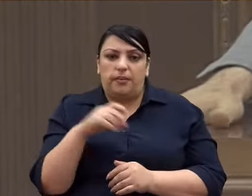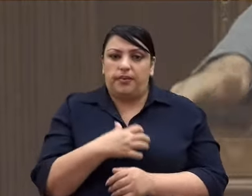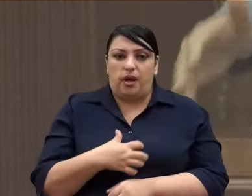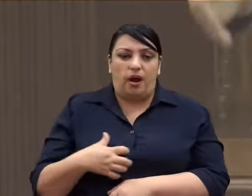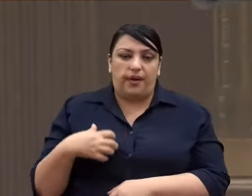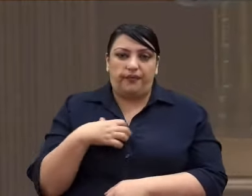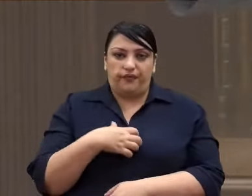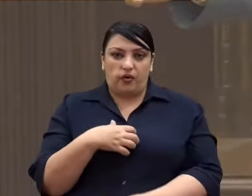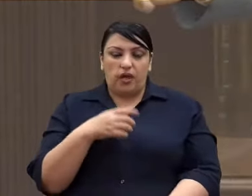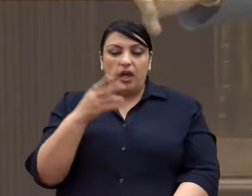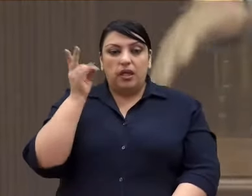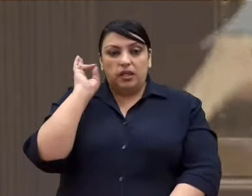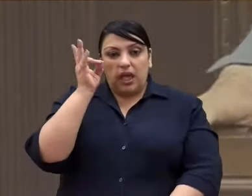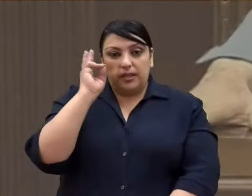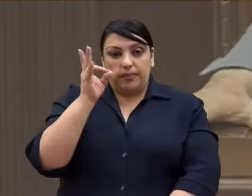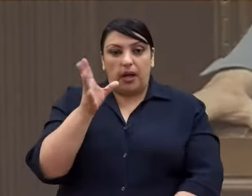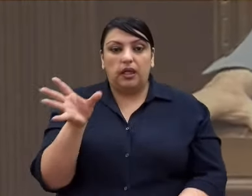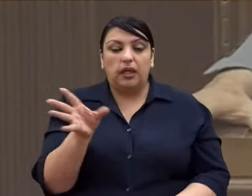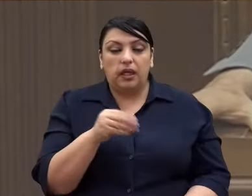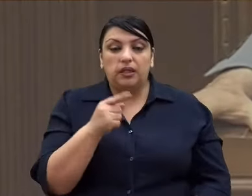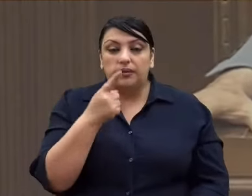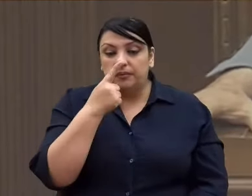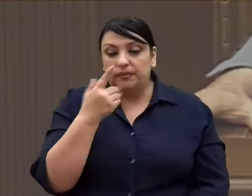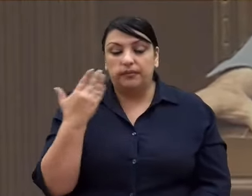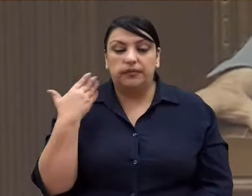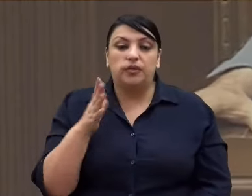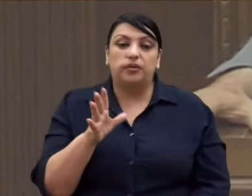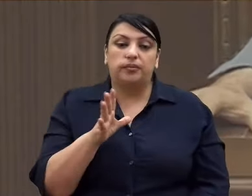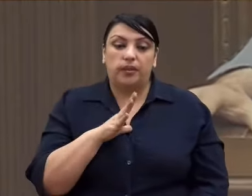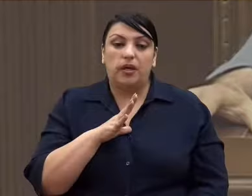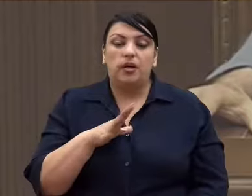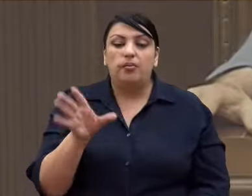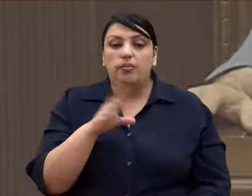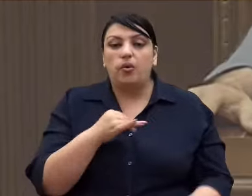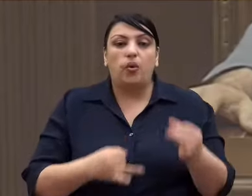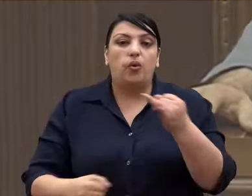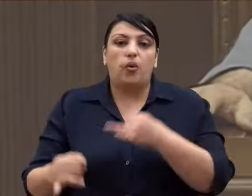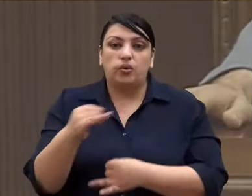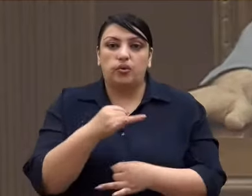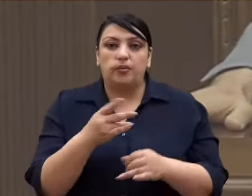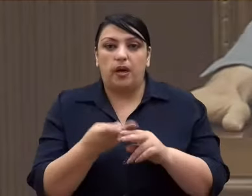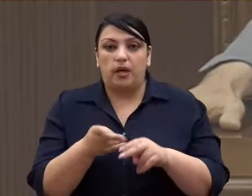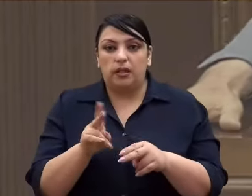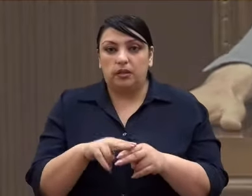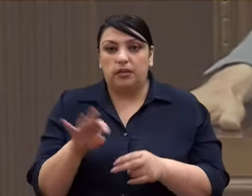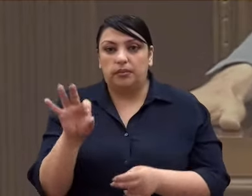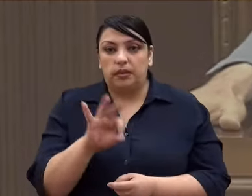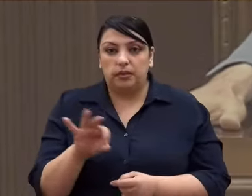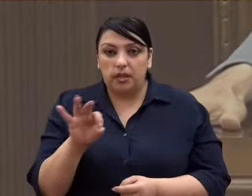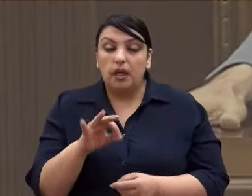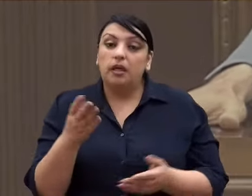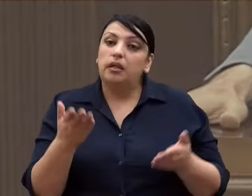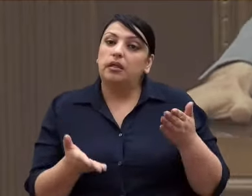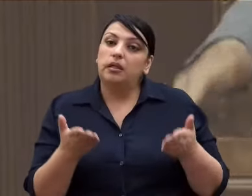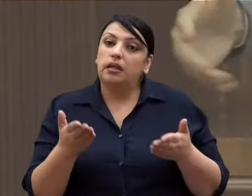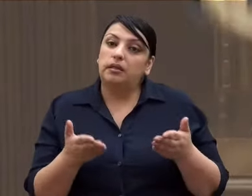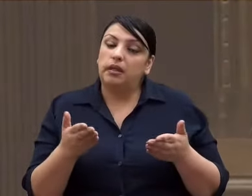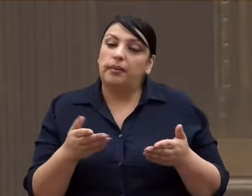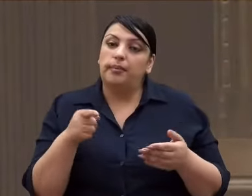ասեմ, որ դեսպանների հետ, հատկապես վերջին օրերին իմ շփումները խոսում են այն մասին, որ եթե մենք այսպիսի հանրաքվե